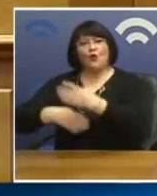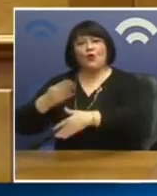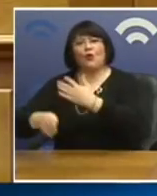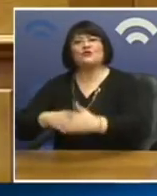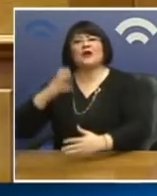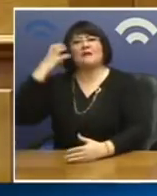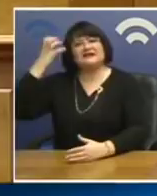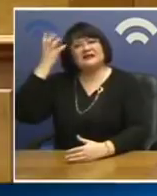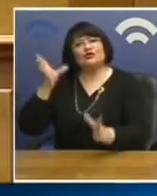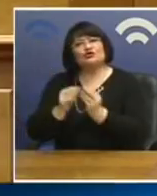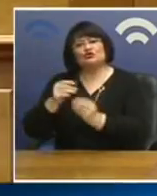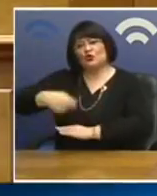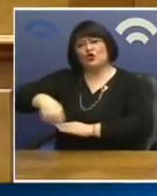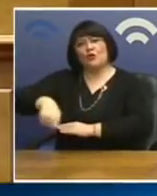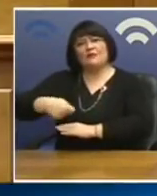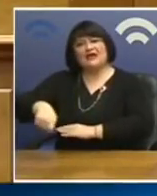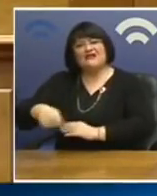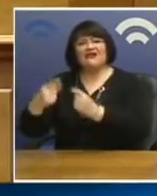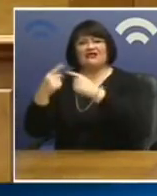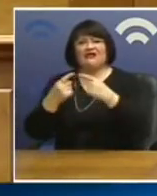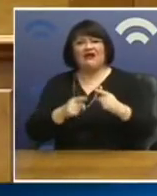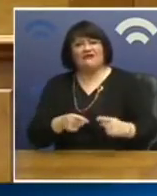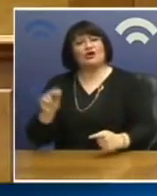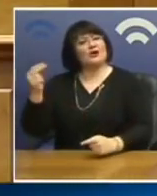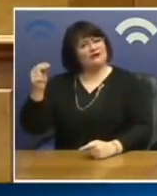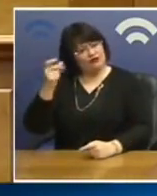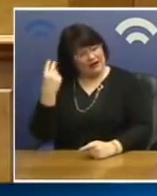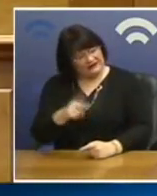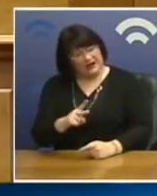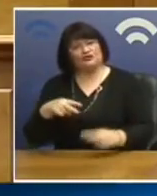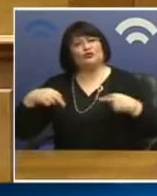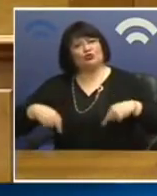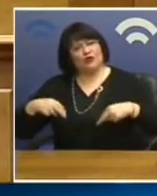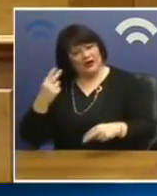βεβαίως πολλά στελέχη σας συμπεριλαμβανομένων σε αυτούς,